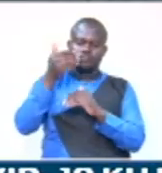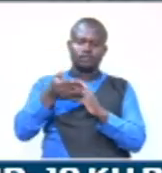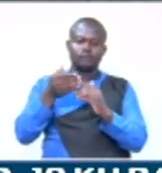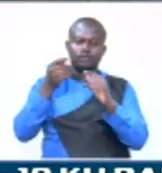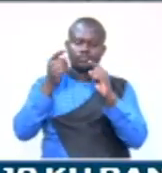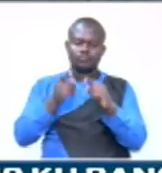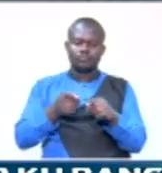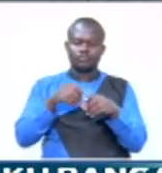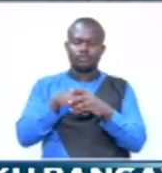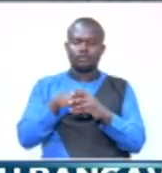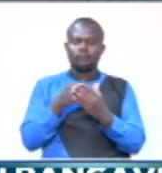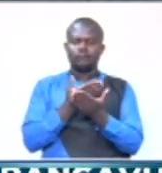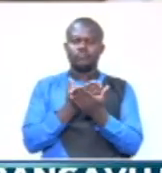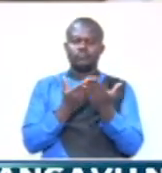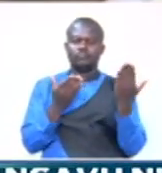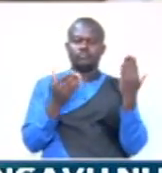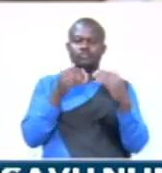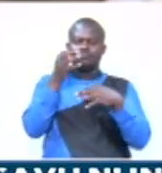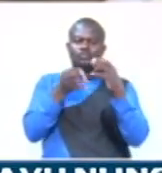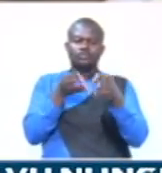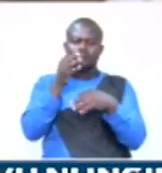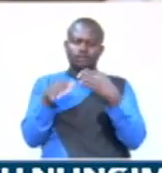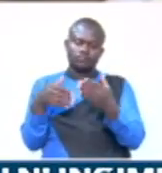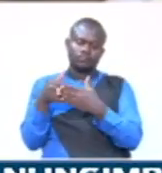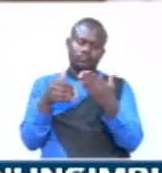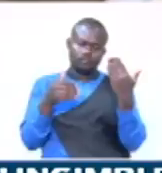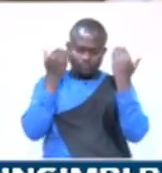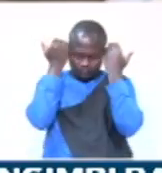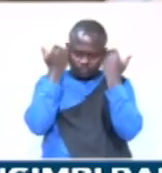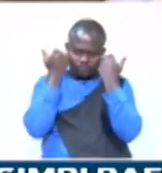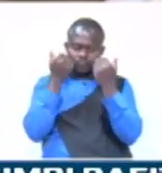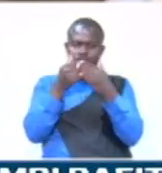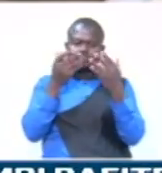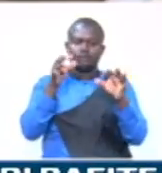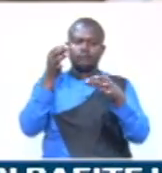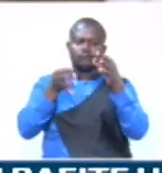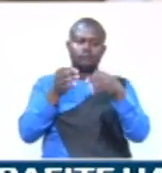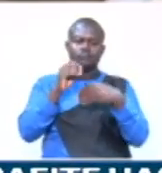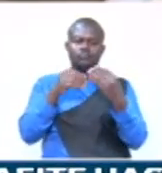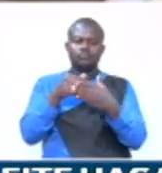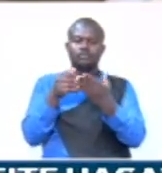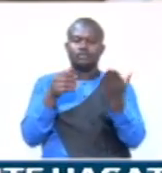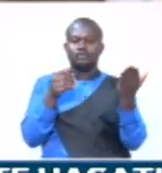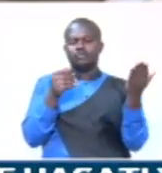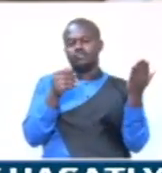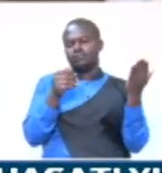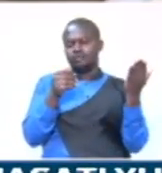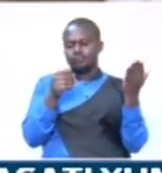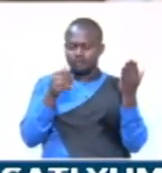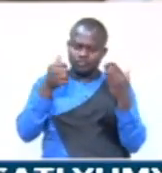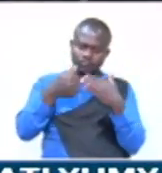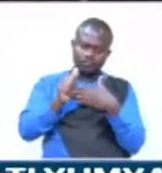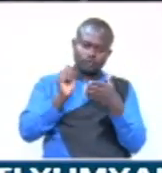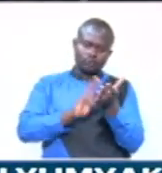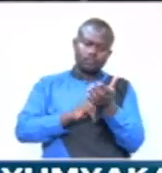cyemezo arakijuririra. Akijuriye rero urukiko rusesa imanza cyangwa se cassation nirwo